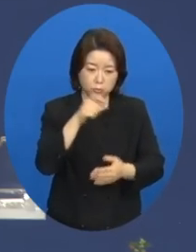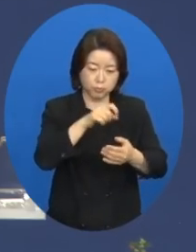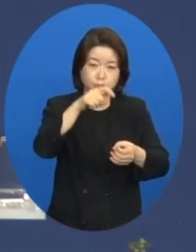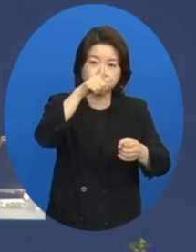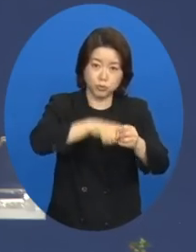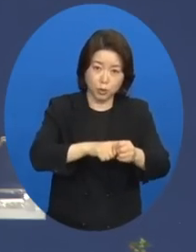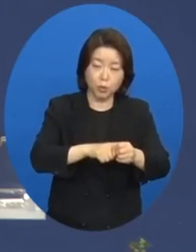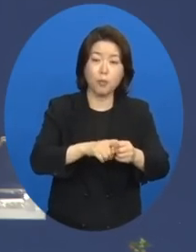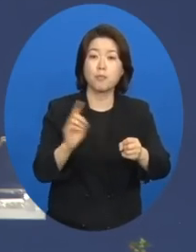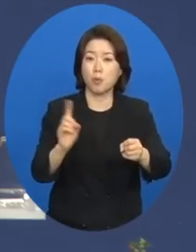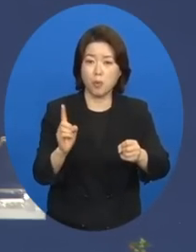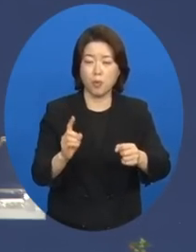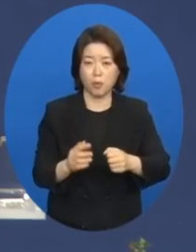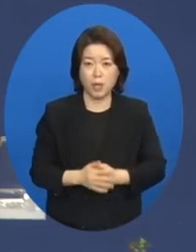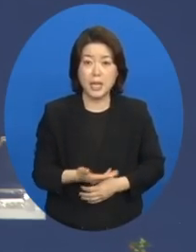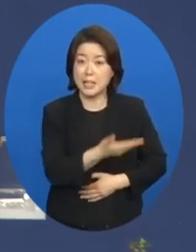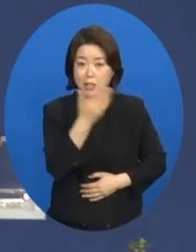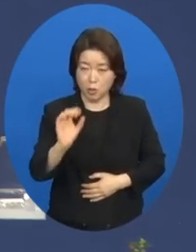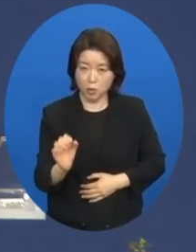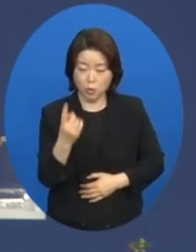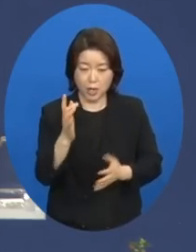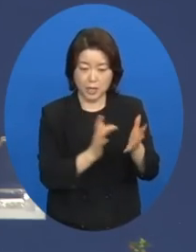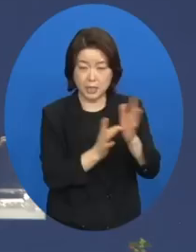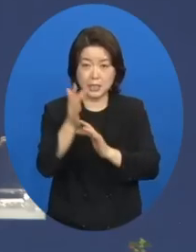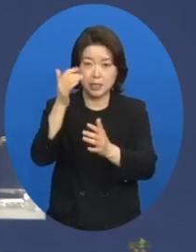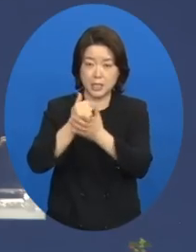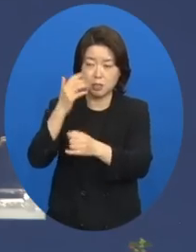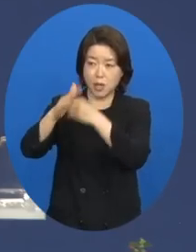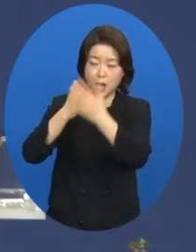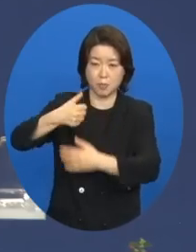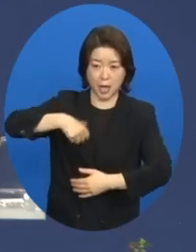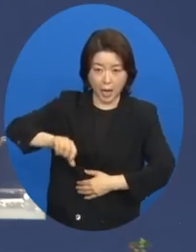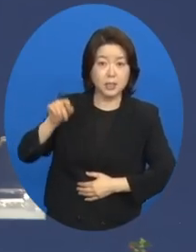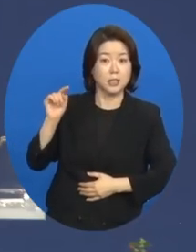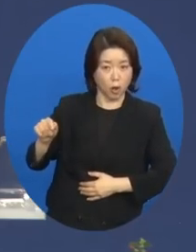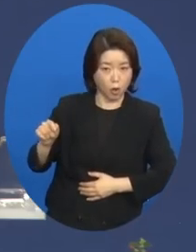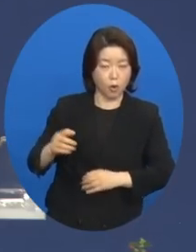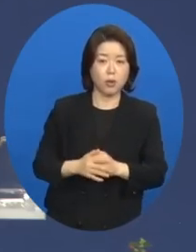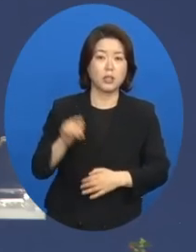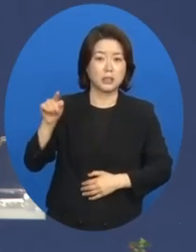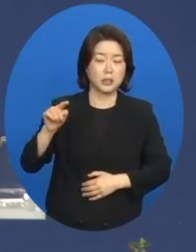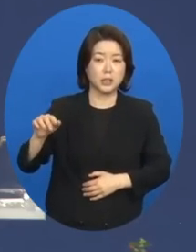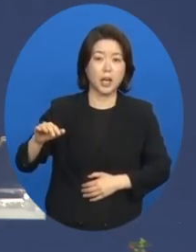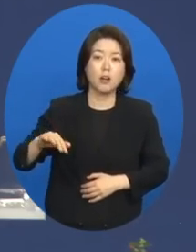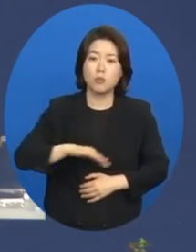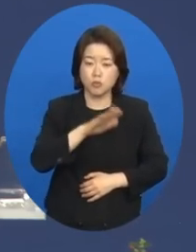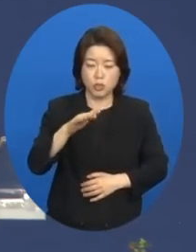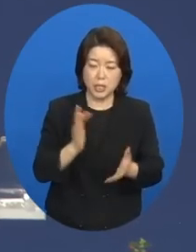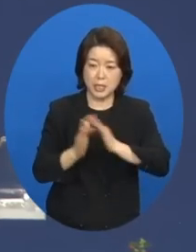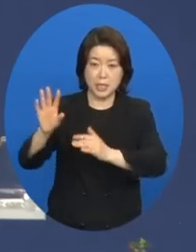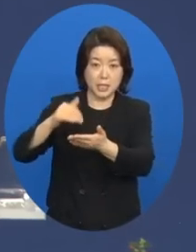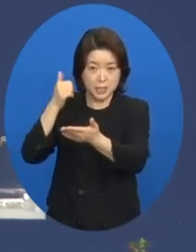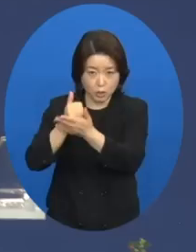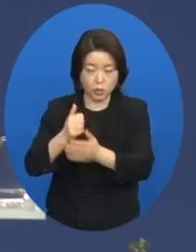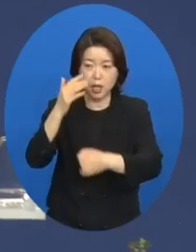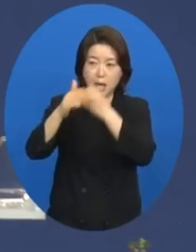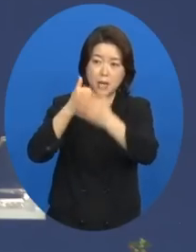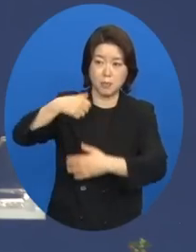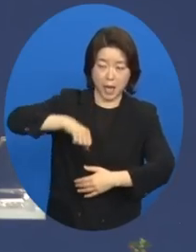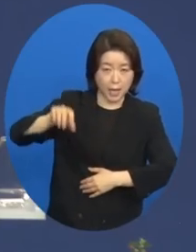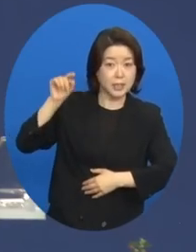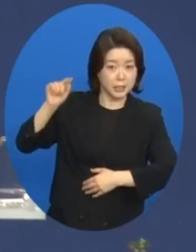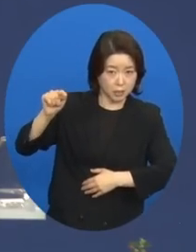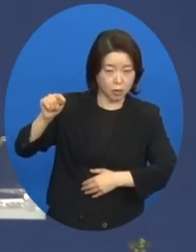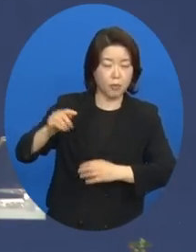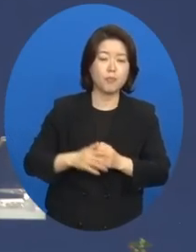이것을 기록하는 것은 너희로 예수께서 하나님의 아들이신 것과 그가 우리 그 예수 그리스도가 하나님의 아들이신